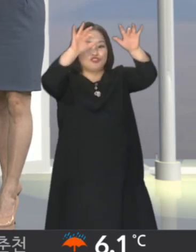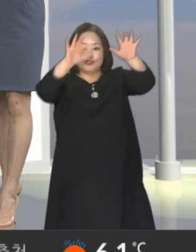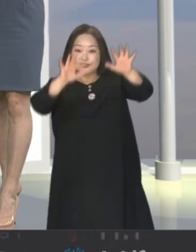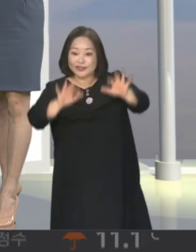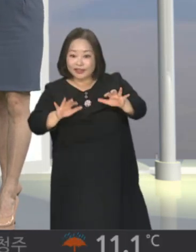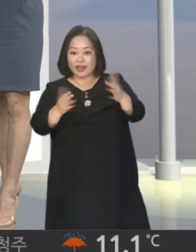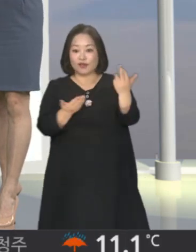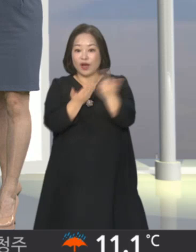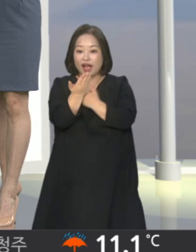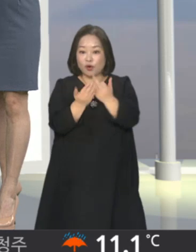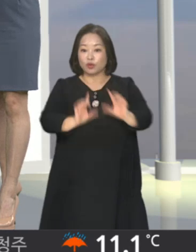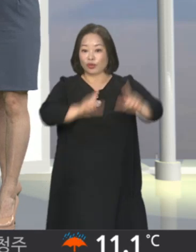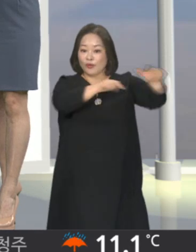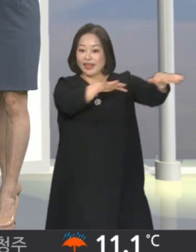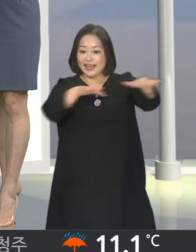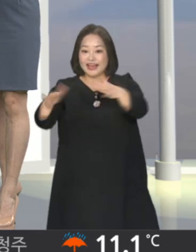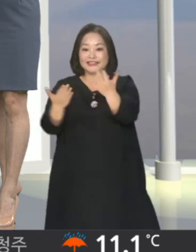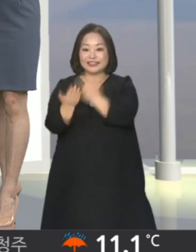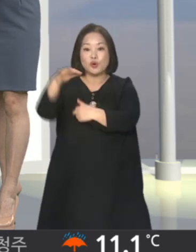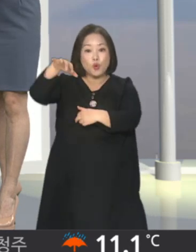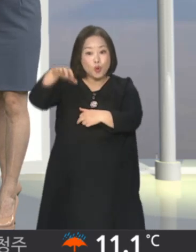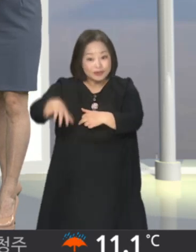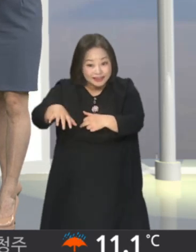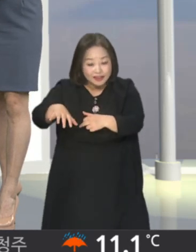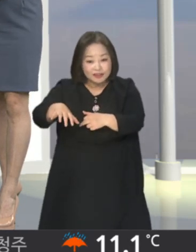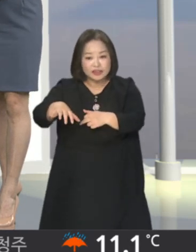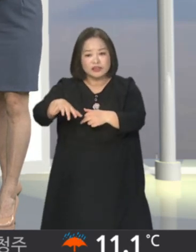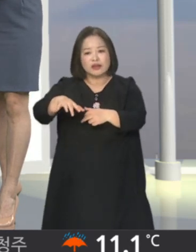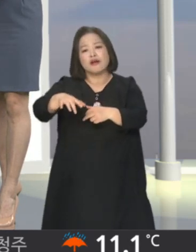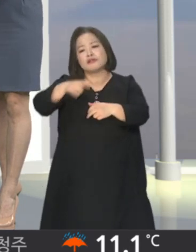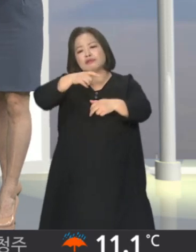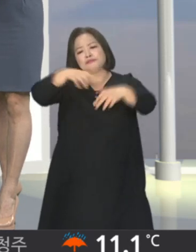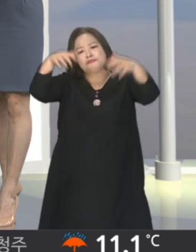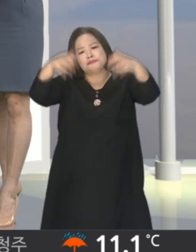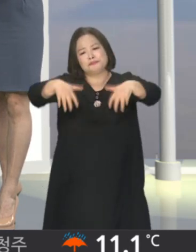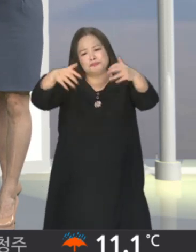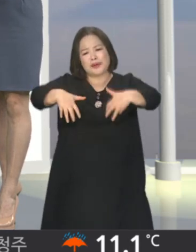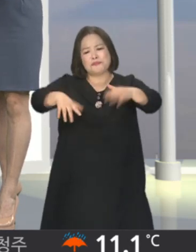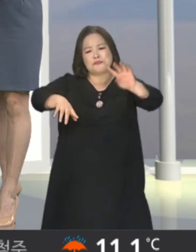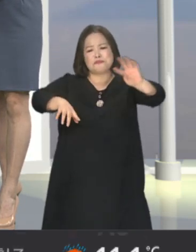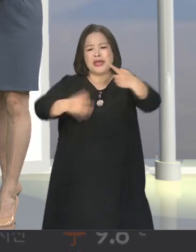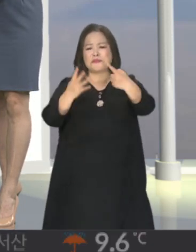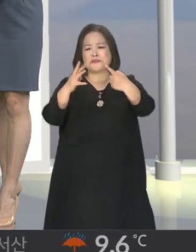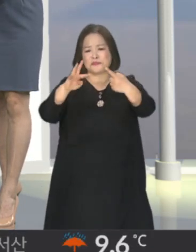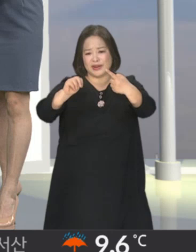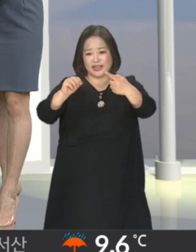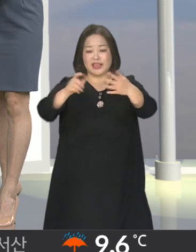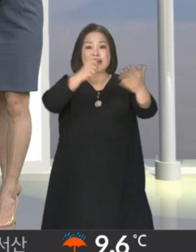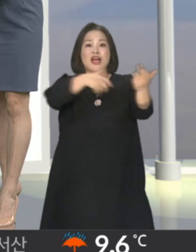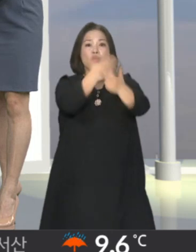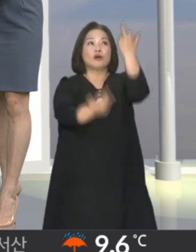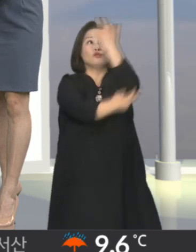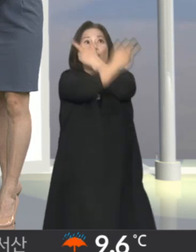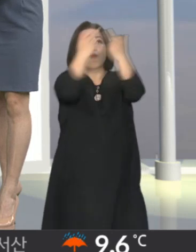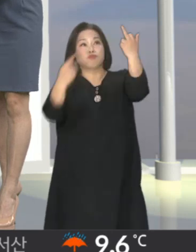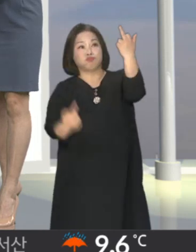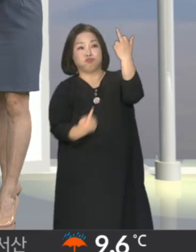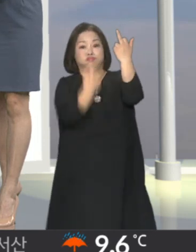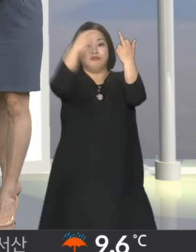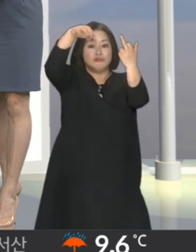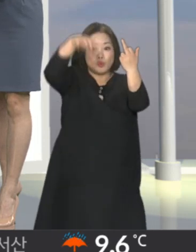오늘 강원 동해안과 제주 곳곳에는 100mm 이상의 매우 많은 비가 내렸고 강원도 높은 산지에는